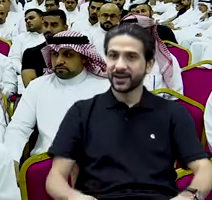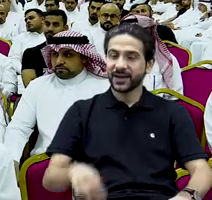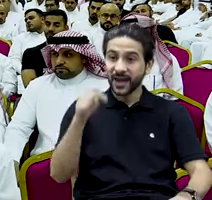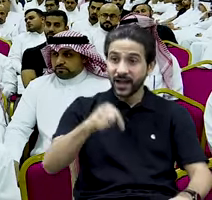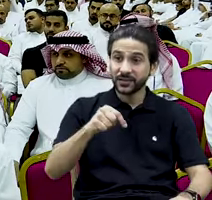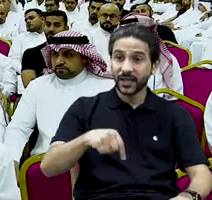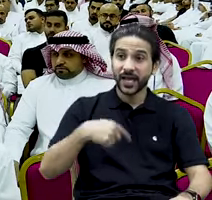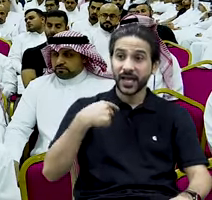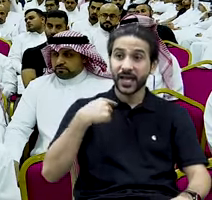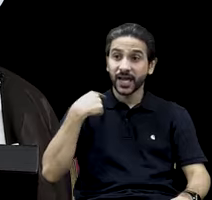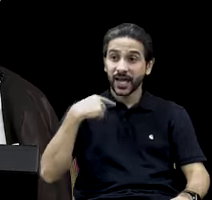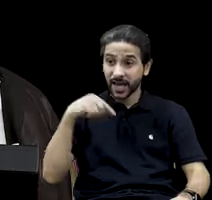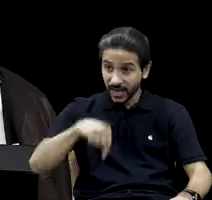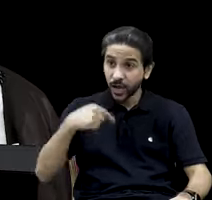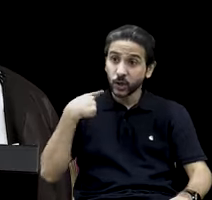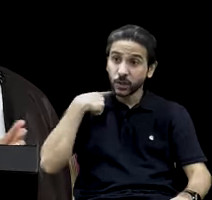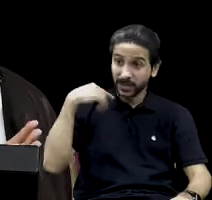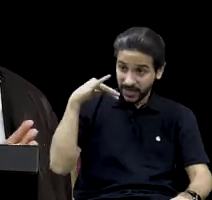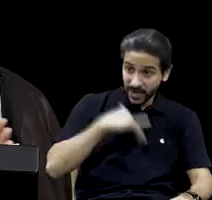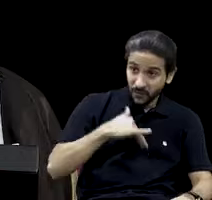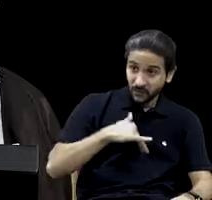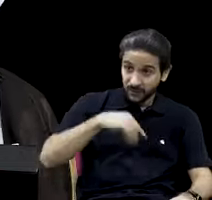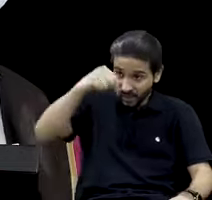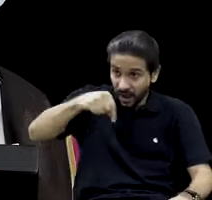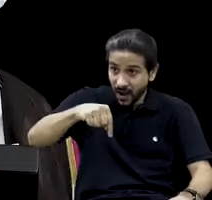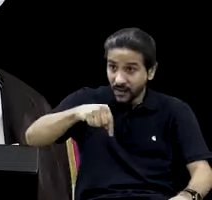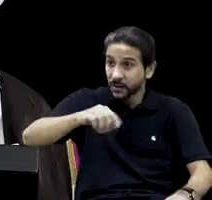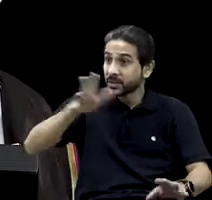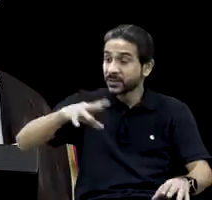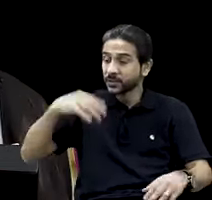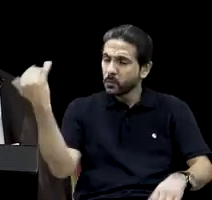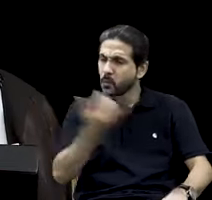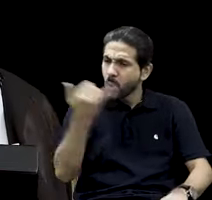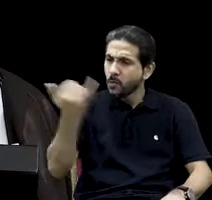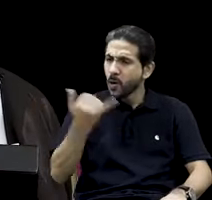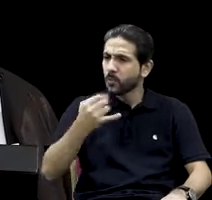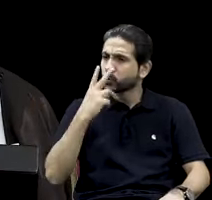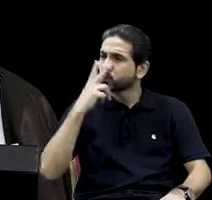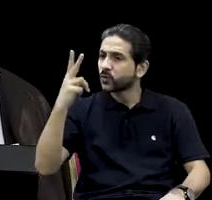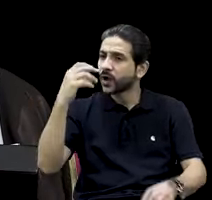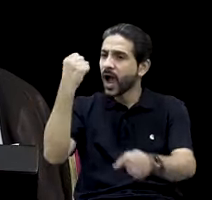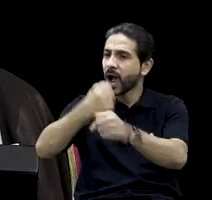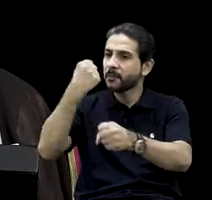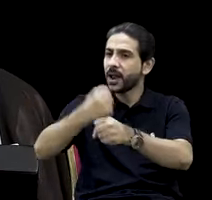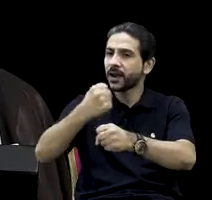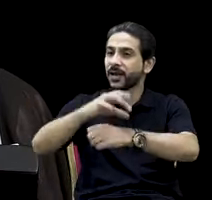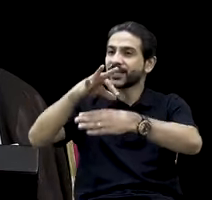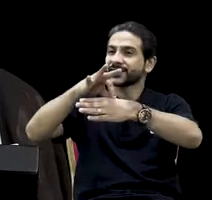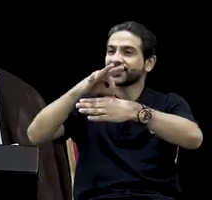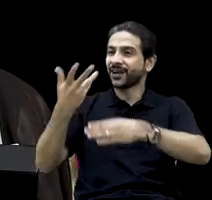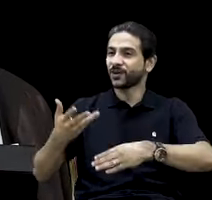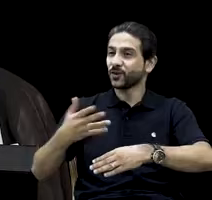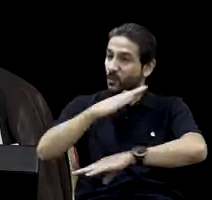المعاصر الان يهتم ببحث سلوك الانسان احد العلماء